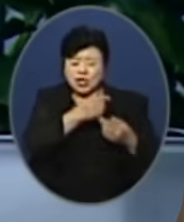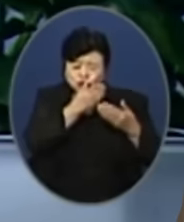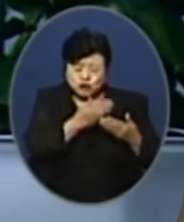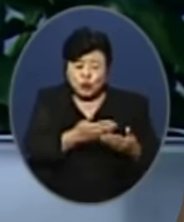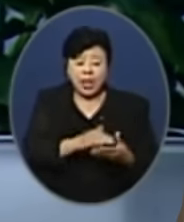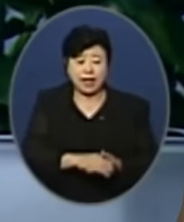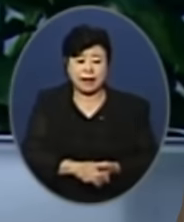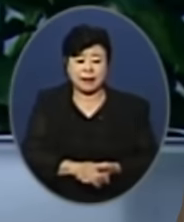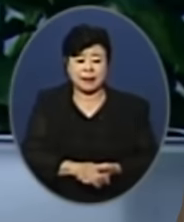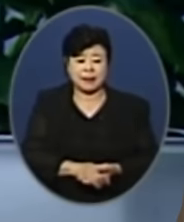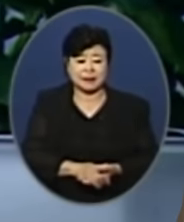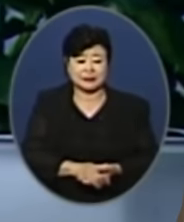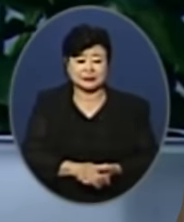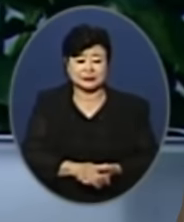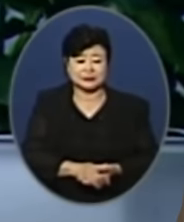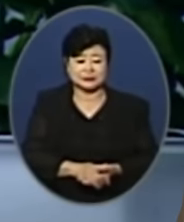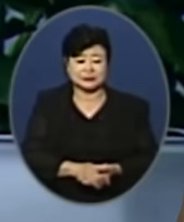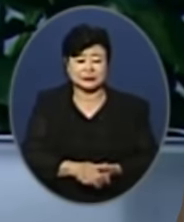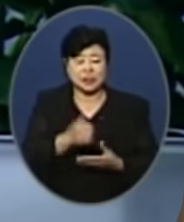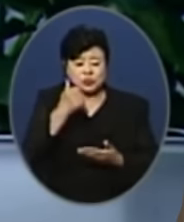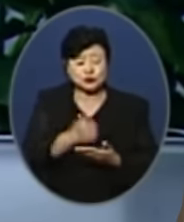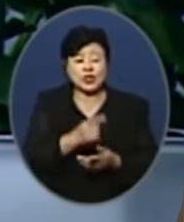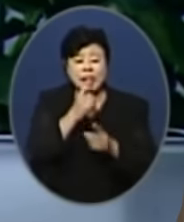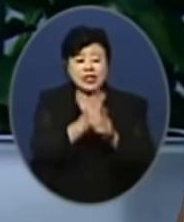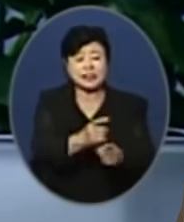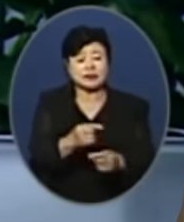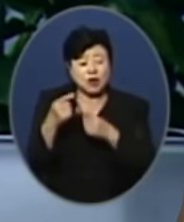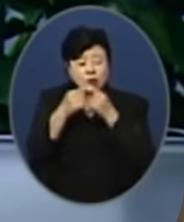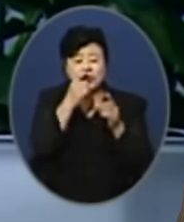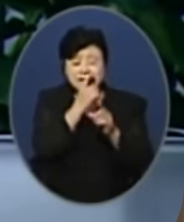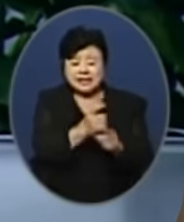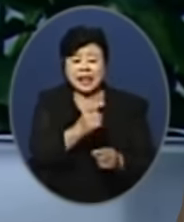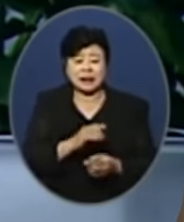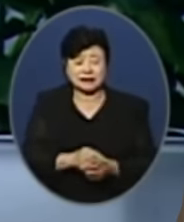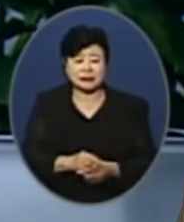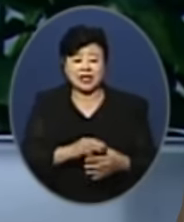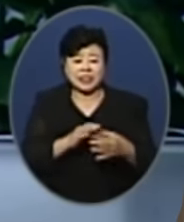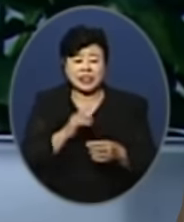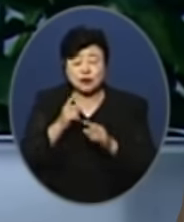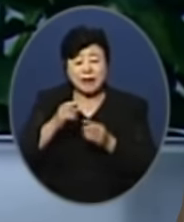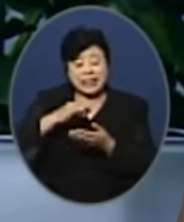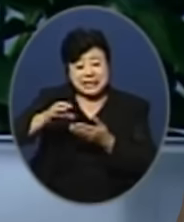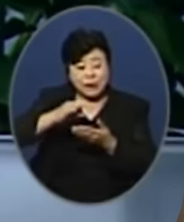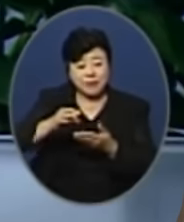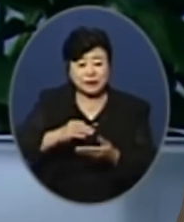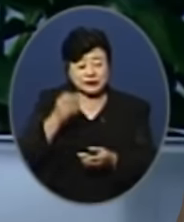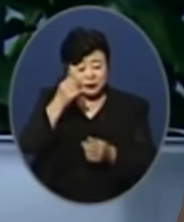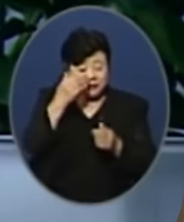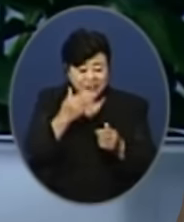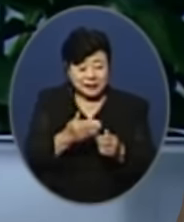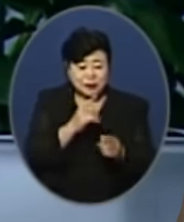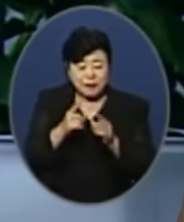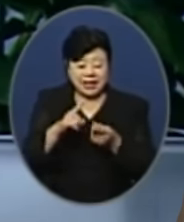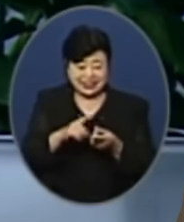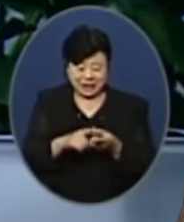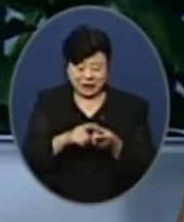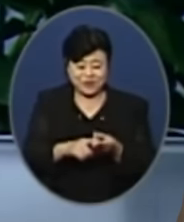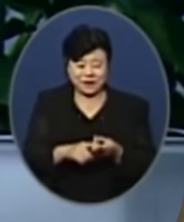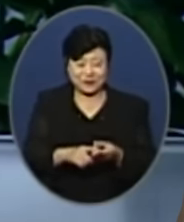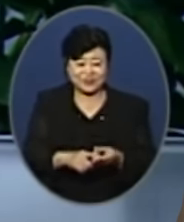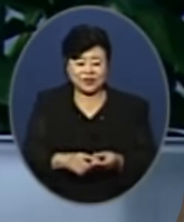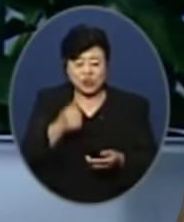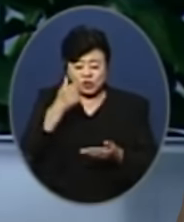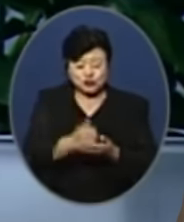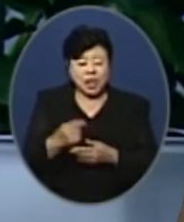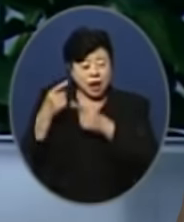것입니다. 여러분이 죄를 이기고 허물을 이긴다고 계속해서 말하면 성령이 그 말을 통해서 죄와